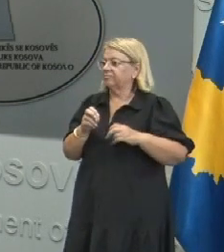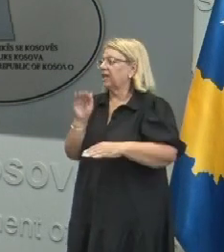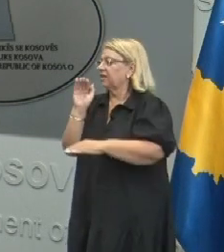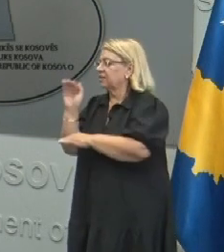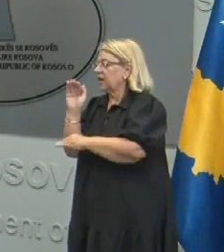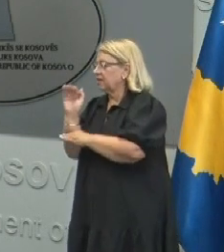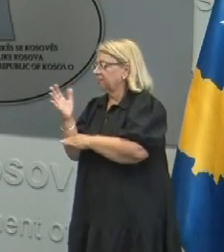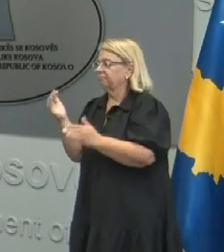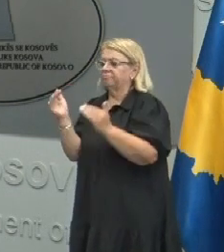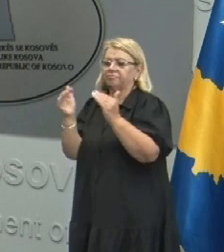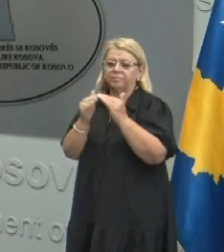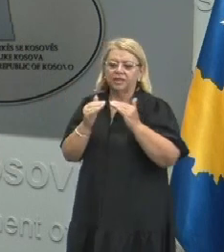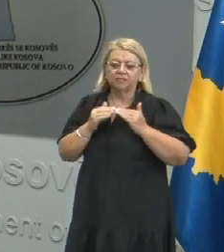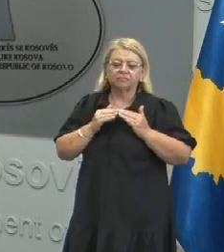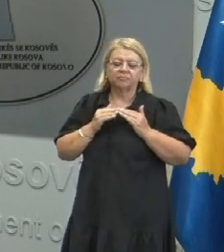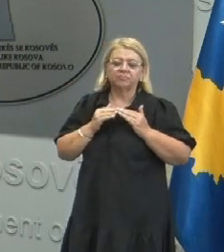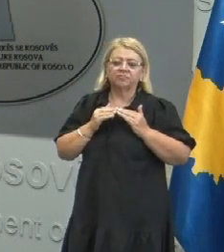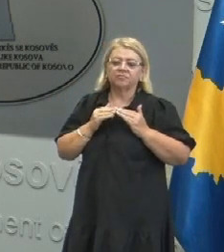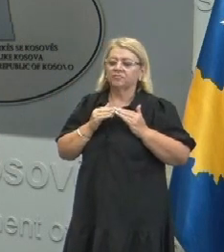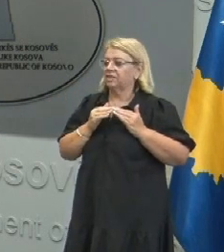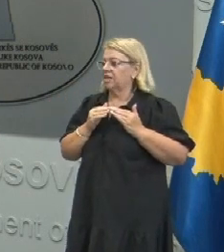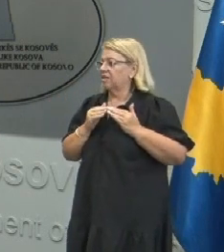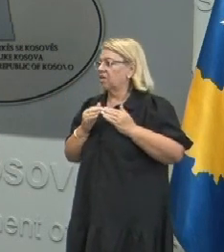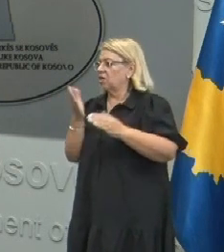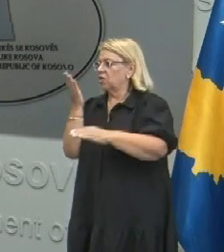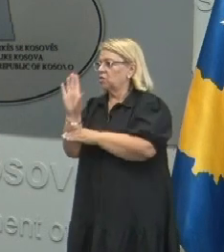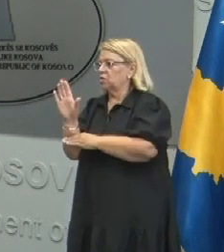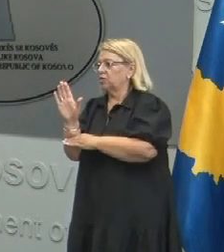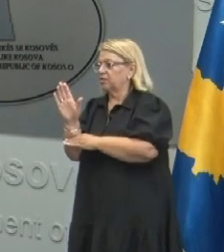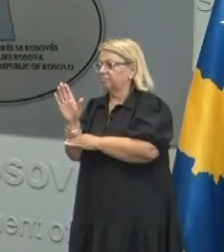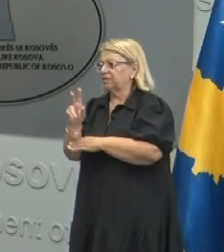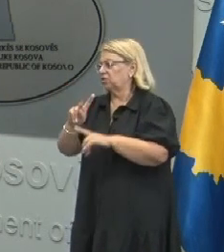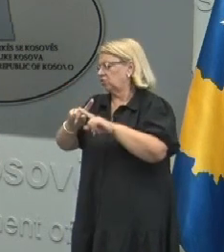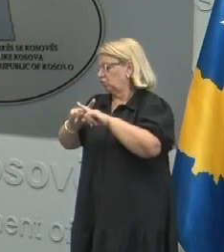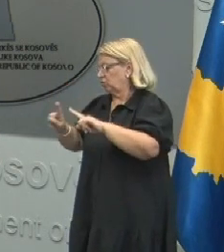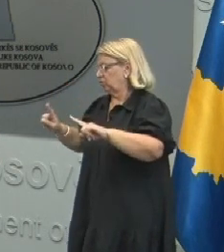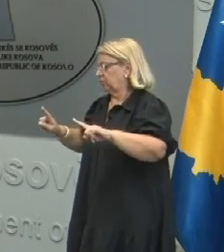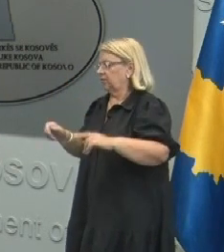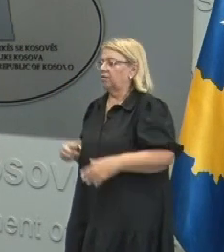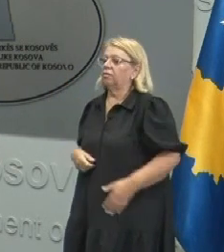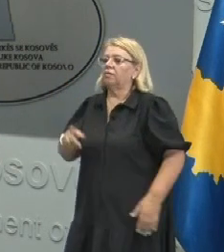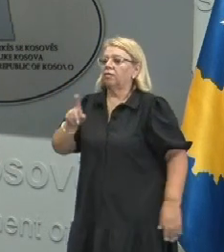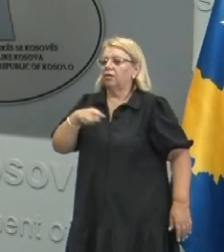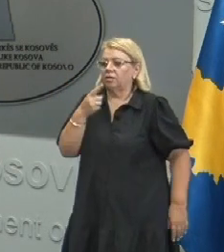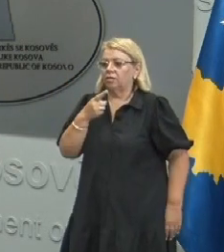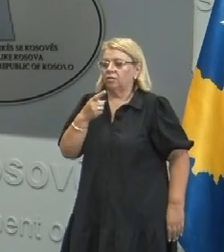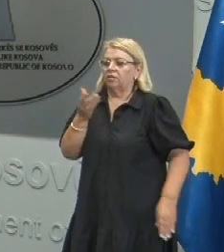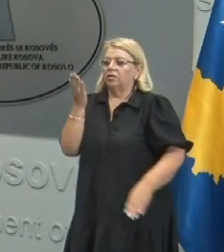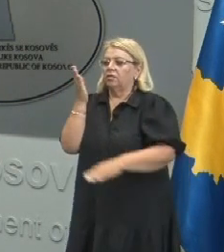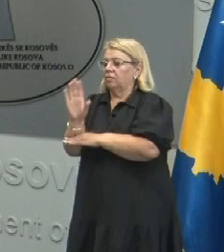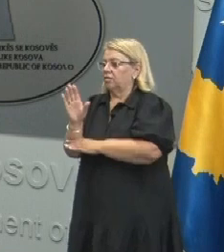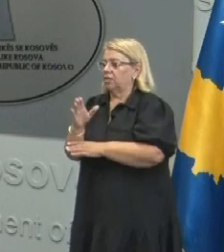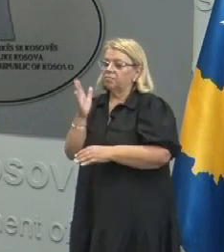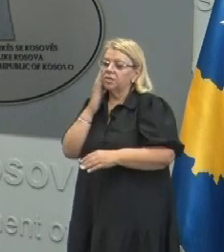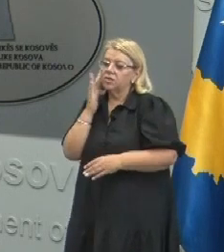mos pajtuese ndërmjet zyrtarëve të ndryshëm, por ajo që ka mund të them me diplomatëve të ndryshëm që Shtetet e Bashkuara të Amerikës